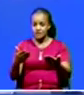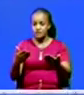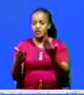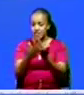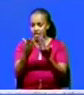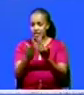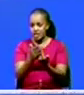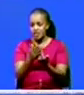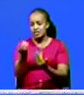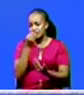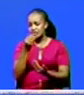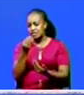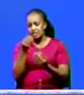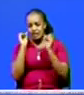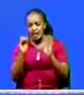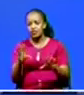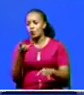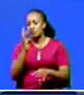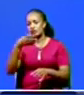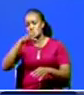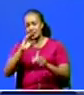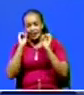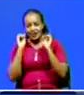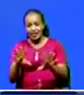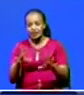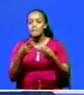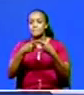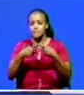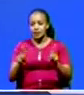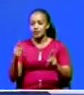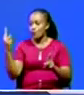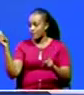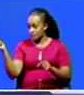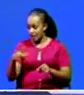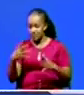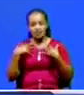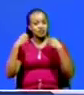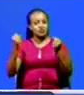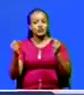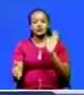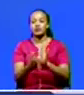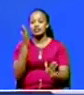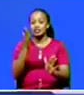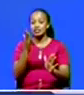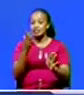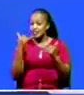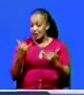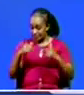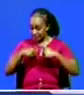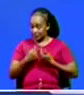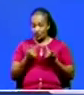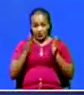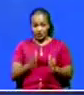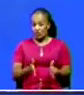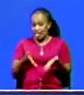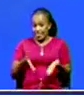maji. Mwezi mmoja uliopita John akapata pumzi ghafla. The fact that I'm here and talking to you right now is a